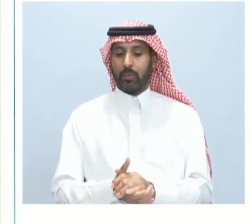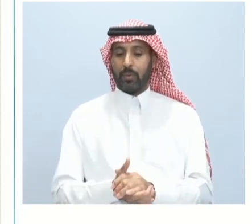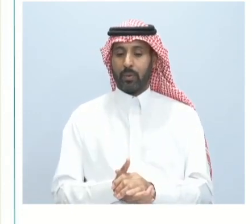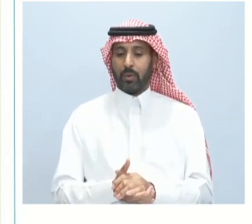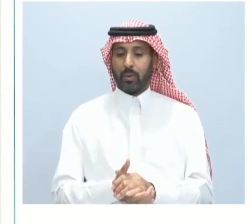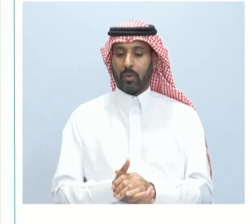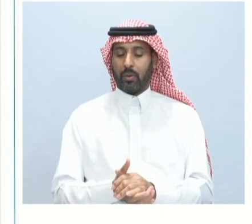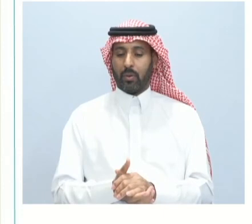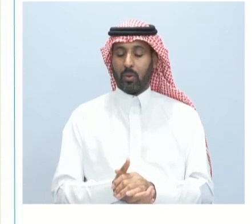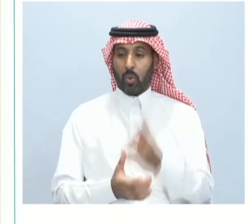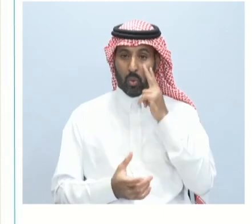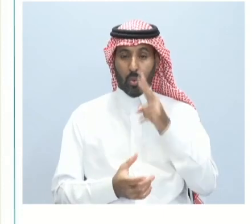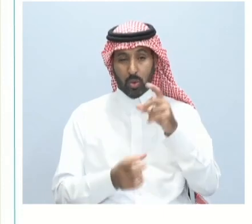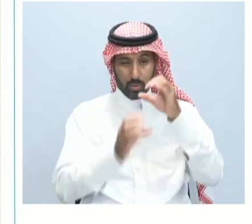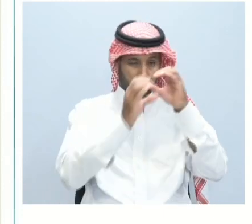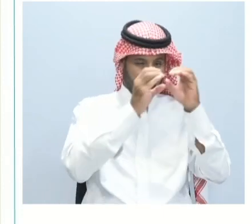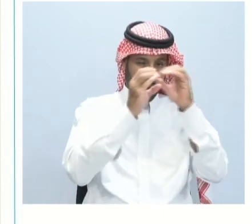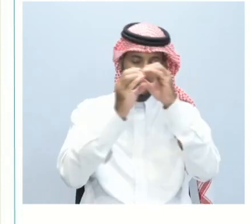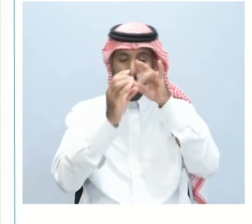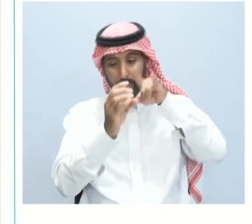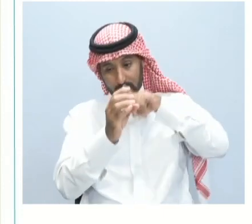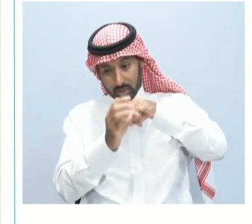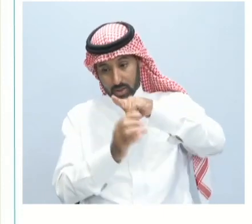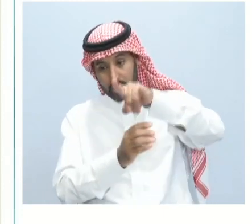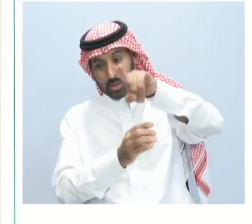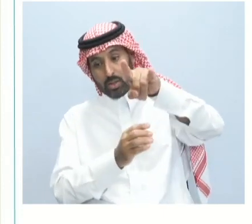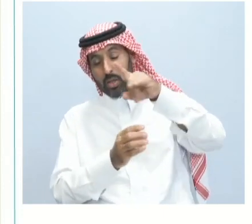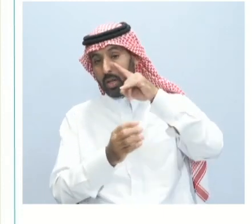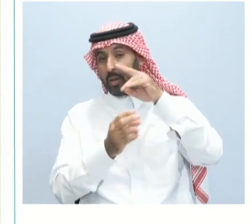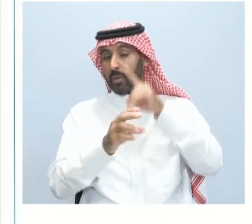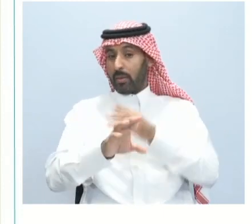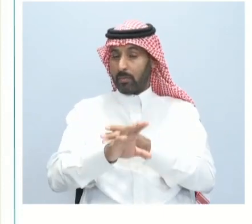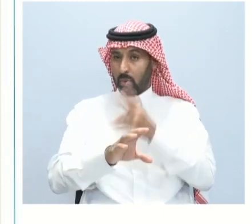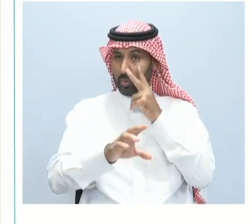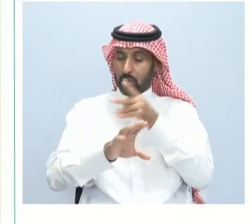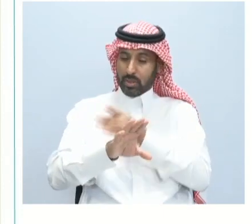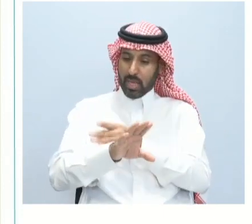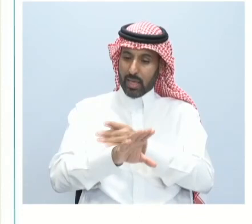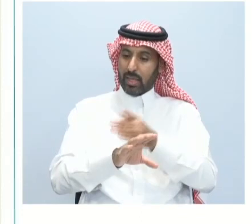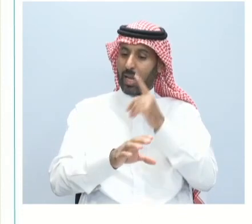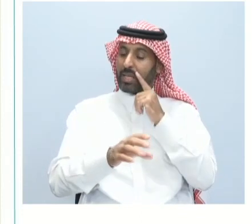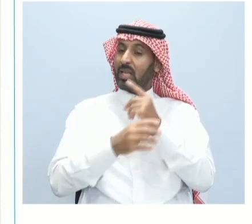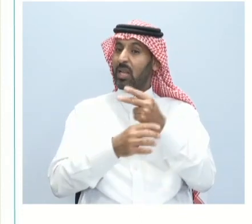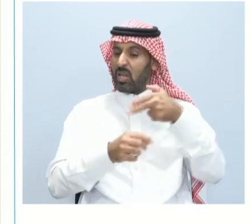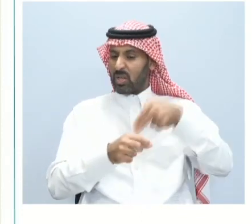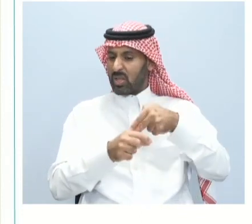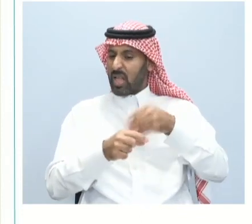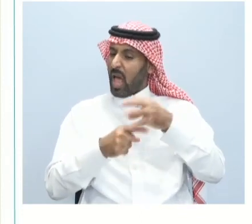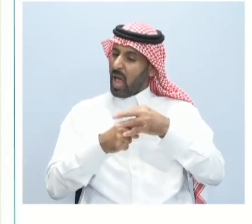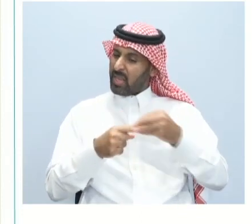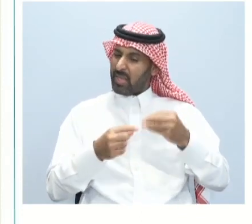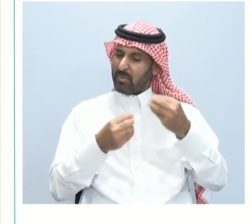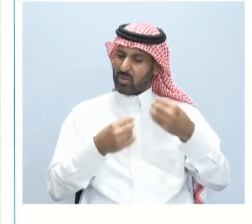الاخر قيود مراقبه الحركه الجويه لتجنب التاخير وتقليل استهلاك الوقود الهدف من هذا